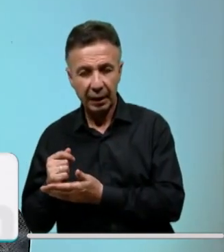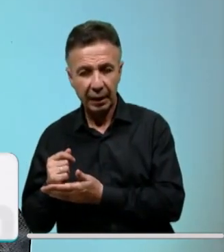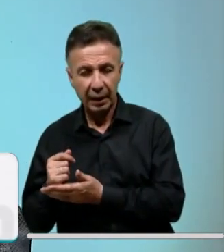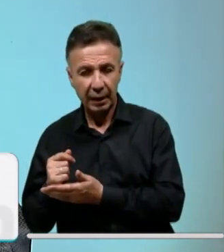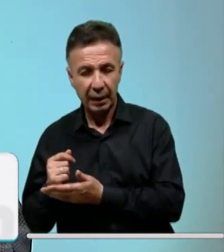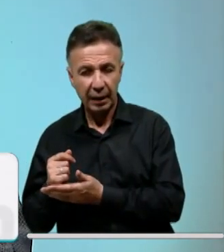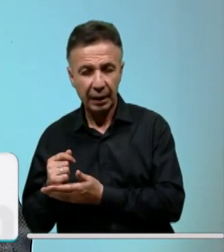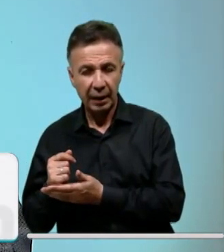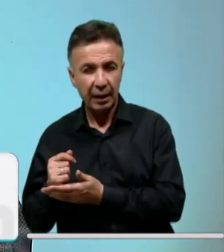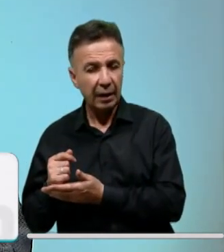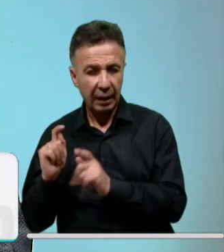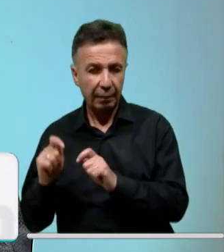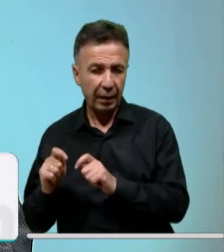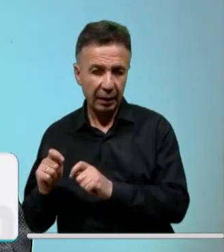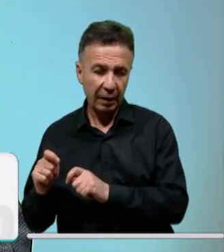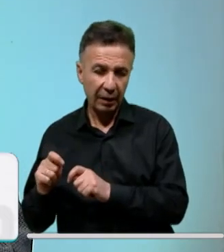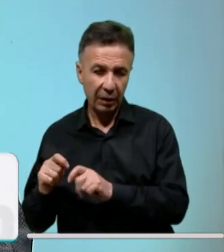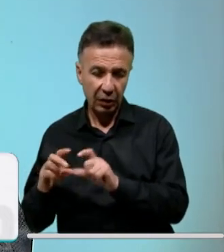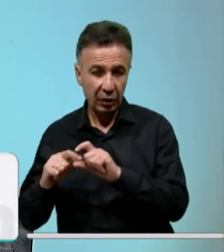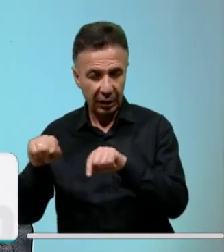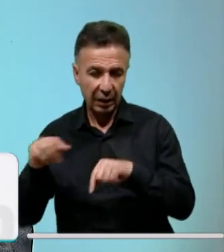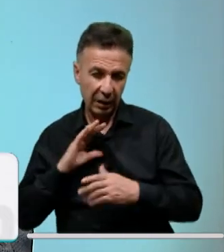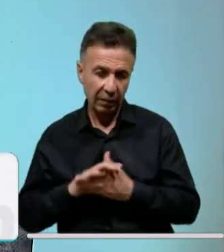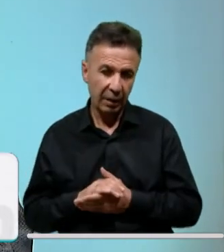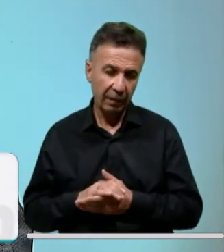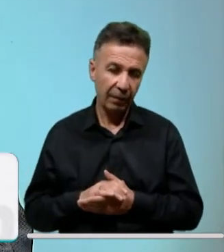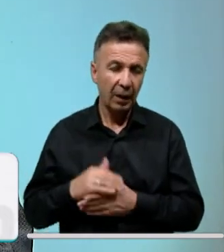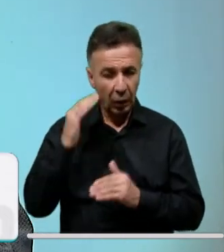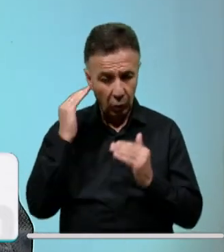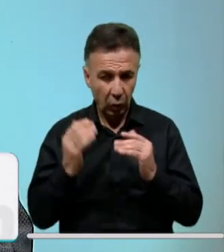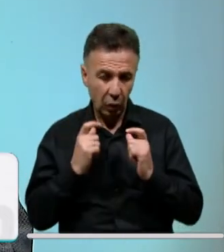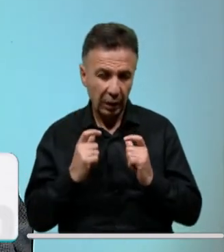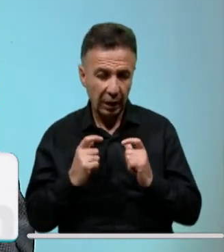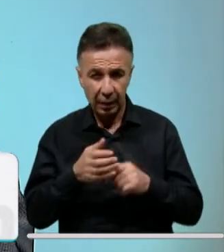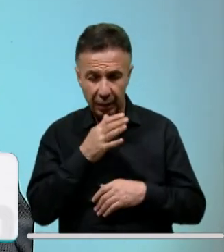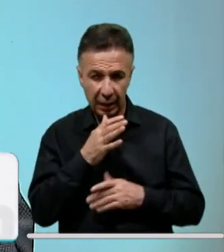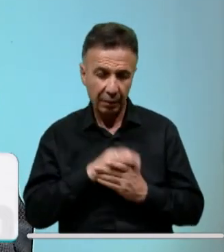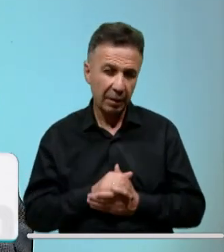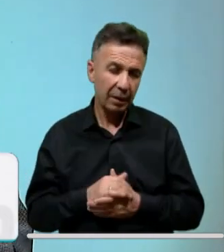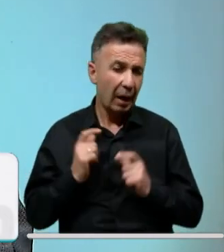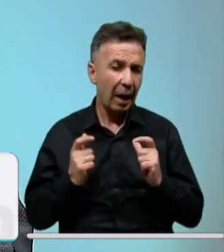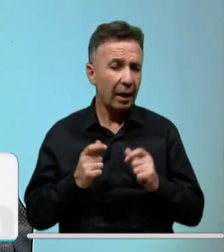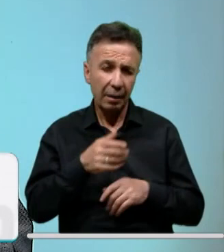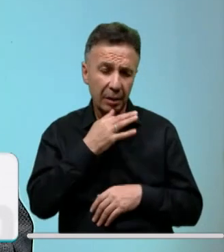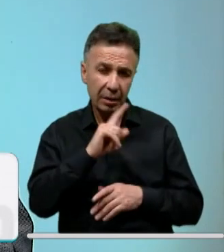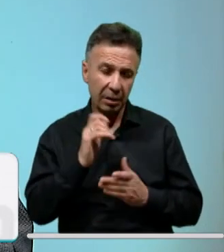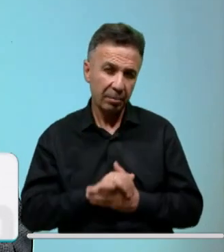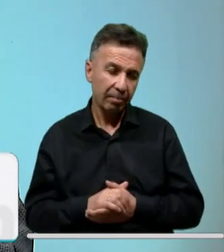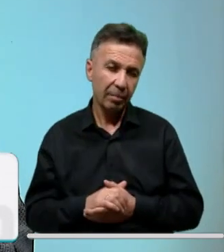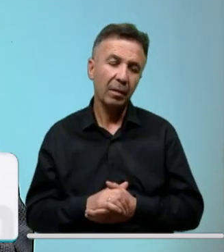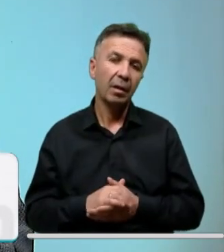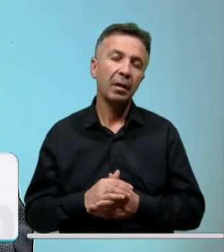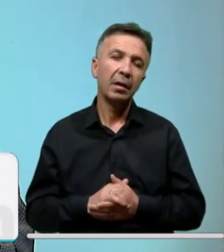bulunabiliyor. Faaliyet alanı itibariyle meşru çerçevede çalıştığını bildiğimiz, hocam nereden öğreneceğiz? Yani